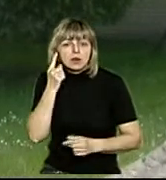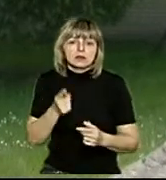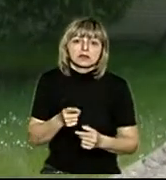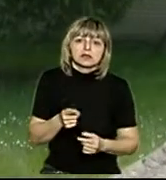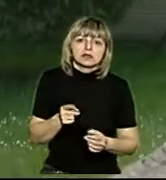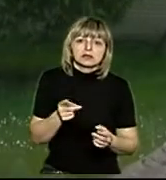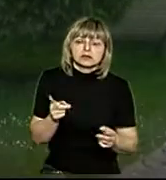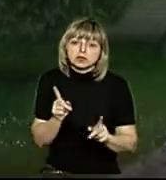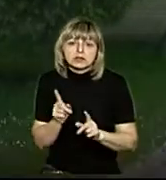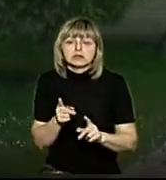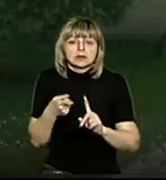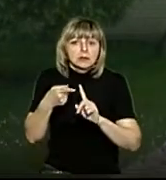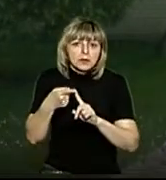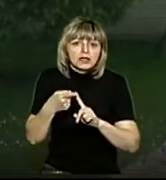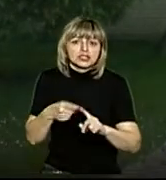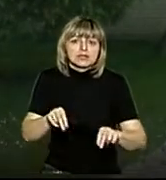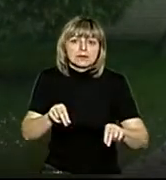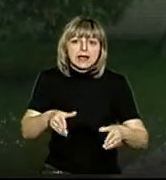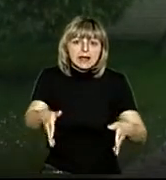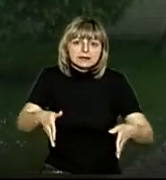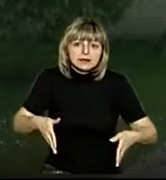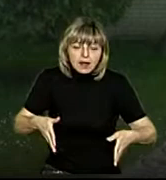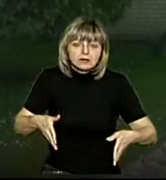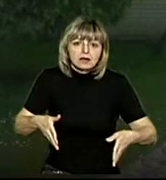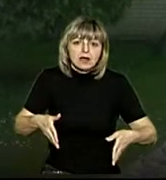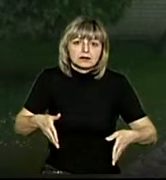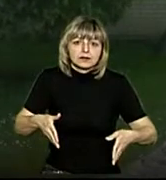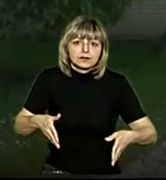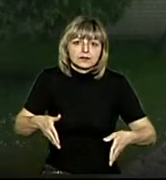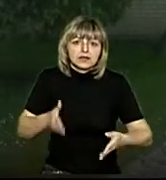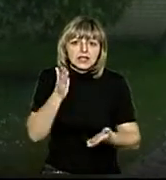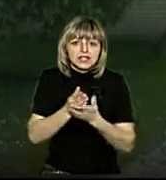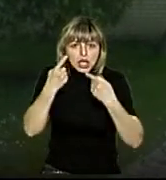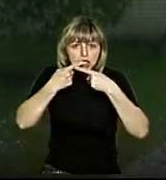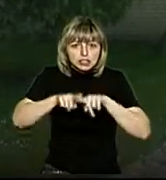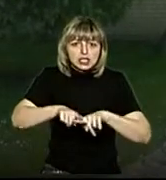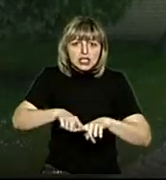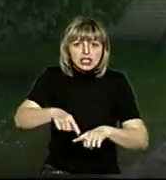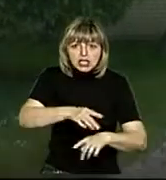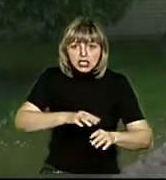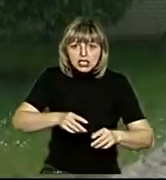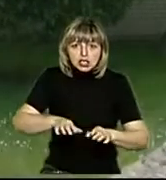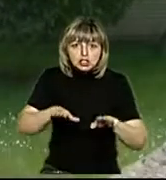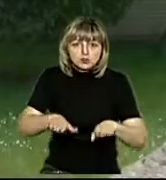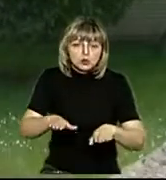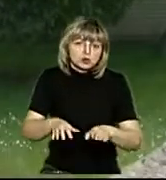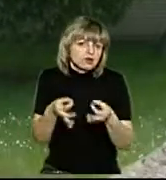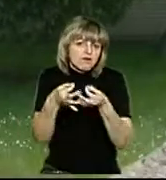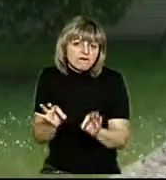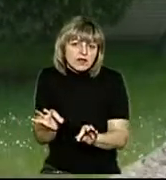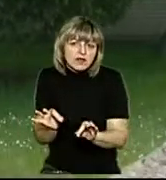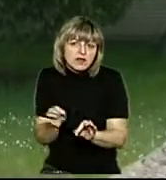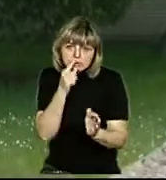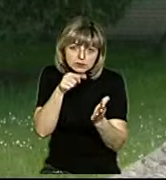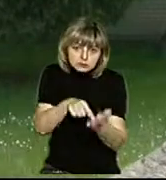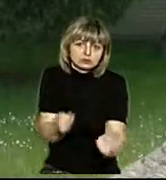хто? Зазвичай, ну, по-перше, земельна ділянка. Є інженерна споруда, вільний доступ.